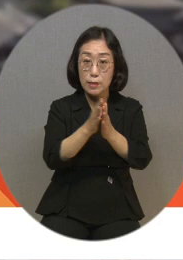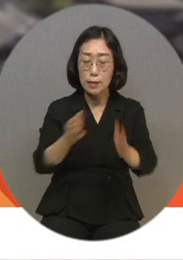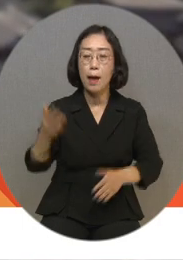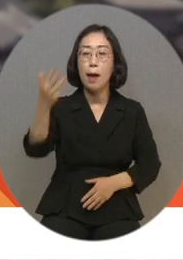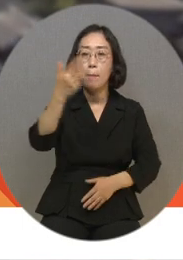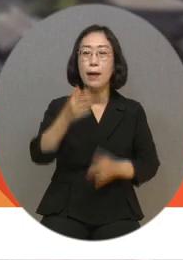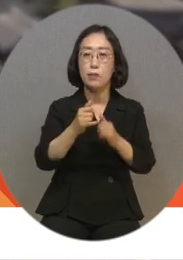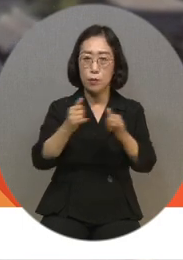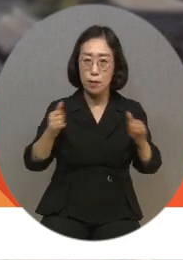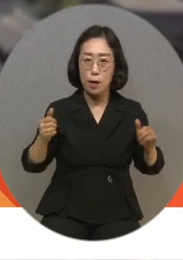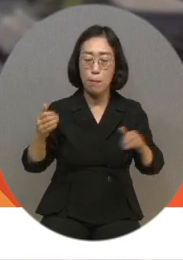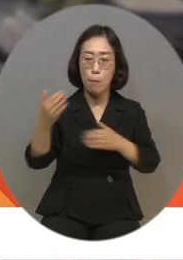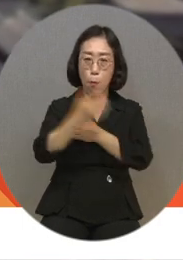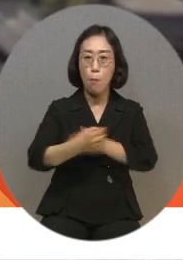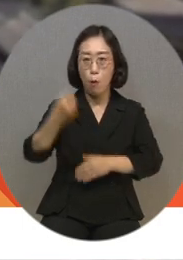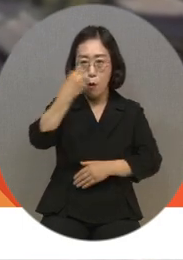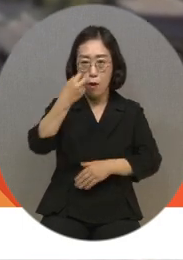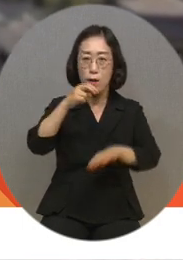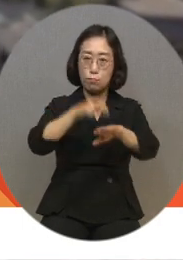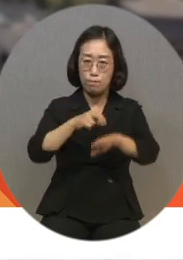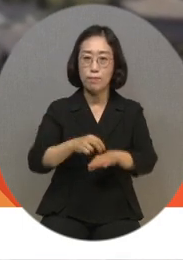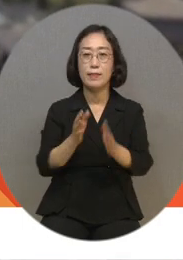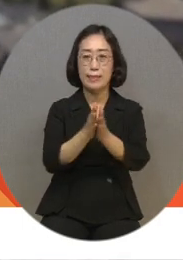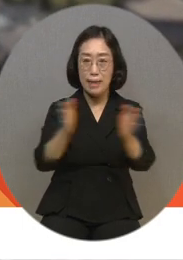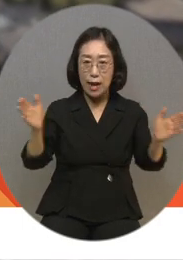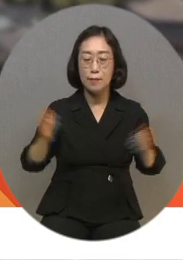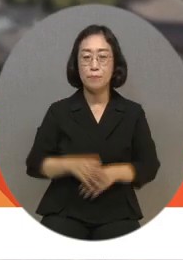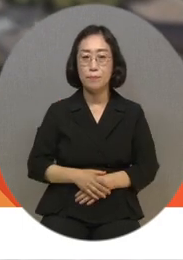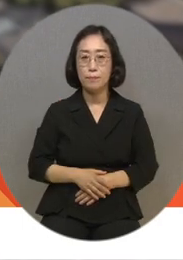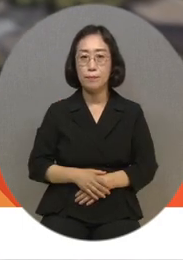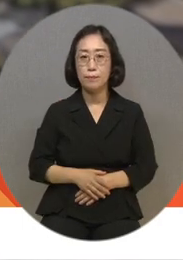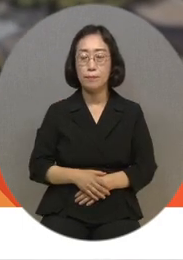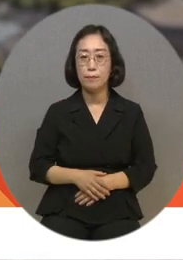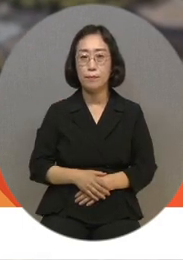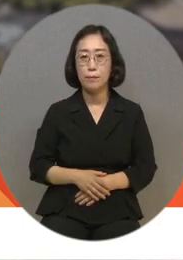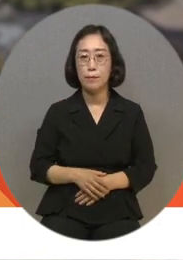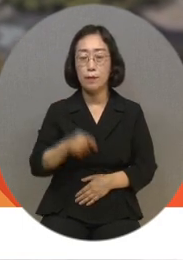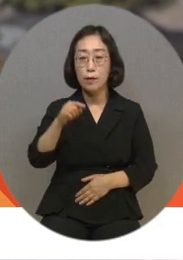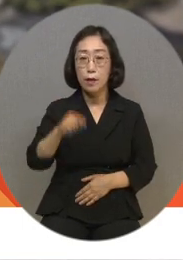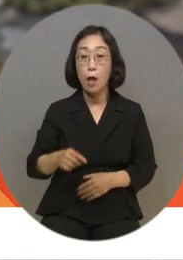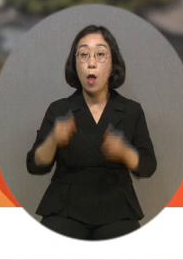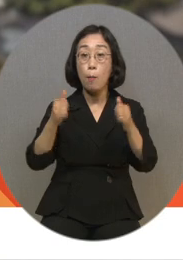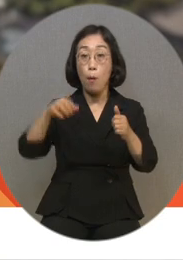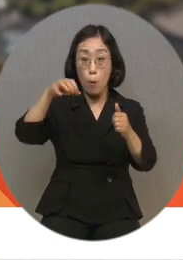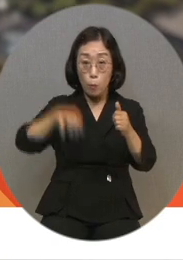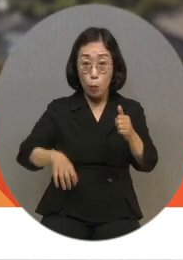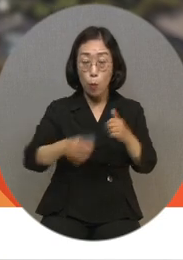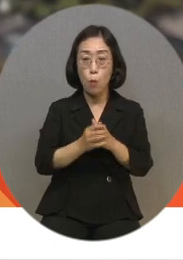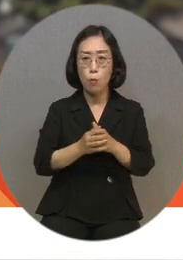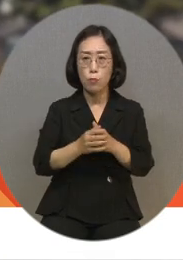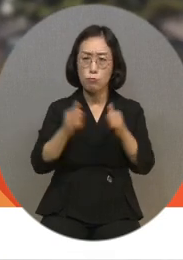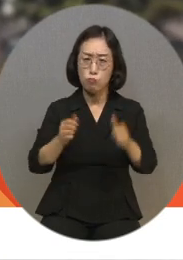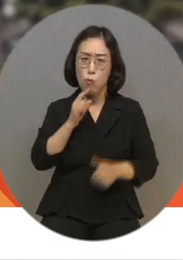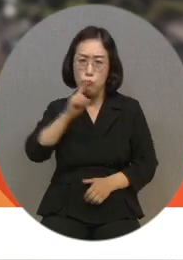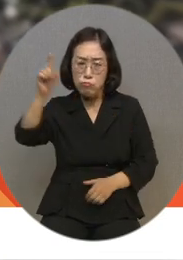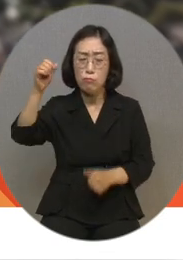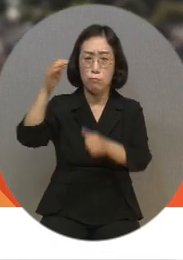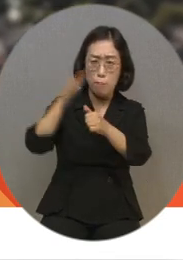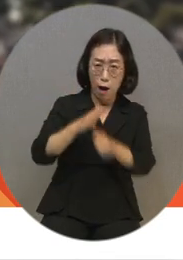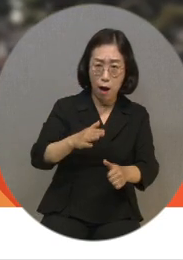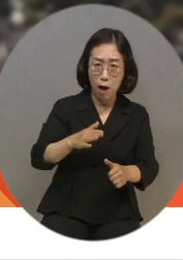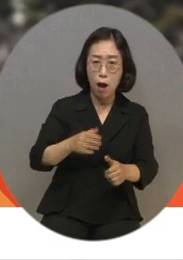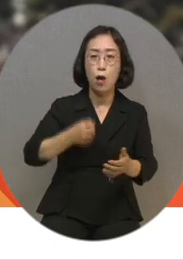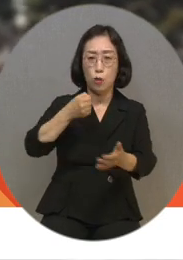8천여명의 건강을 살피게 됩니다 법원이 의대 승원 집행정지 항고심에서 기각과 각화 결정을